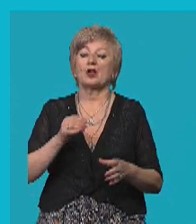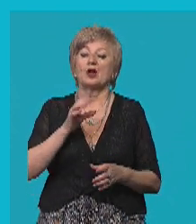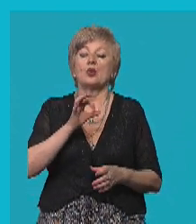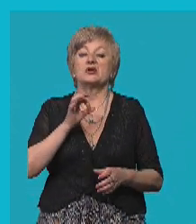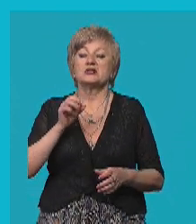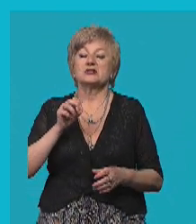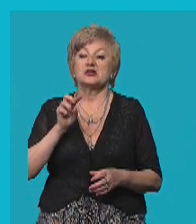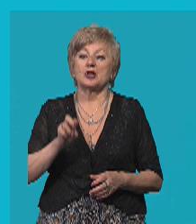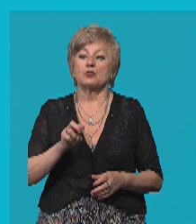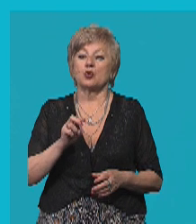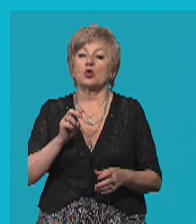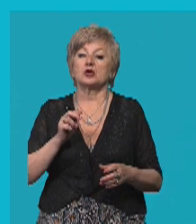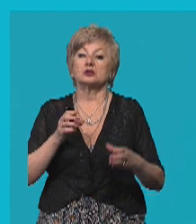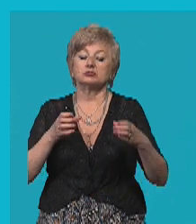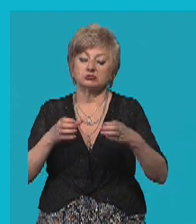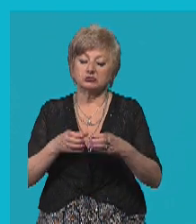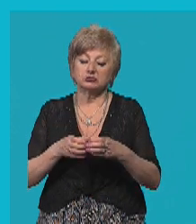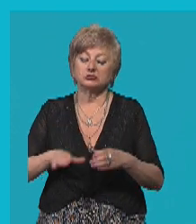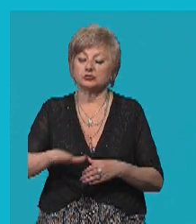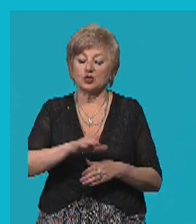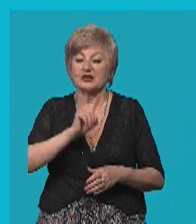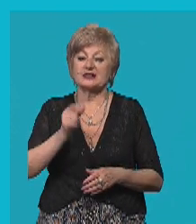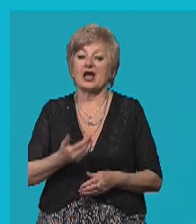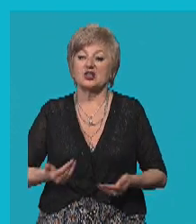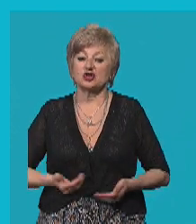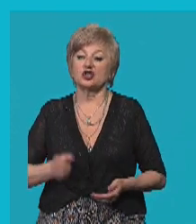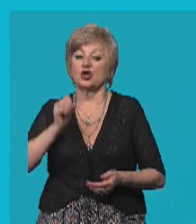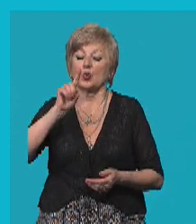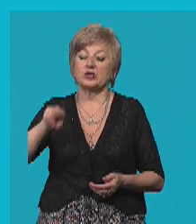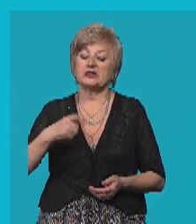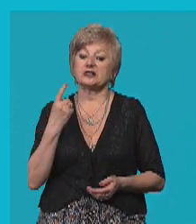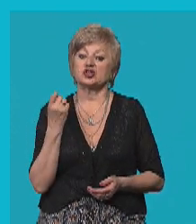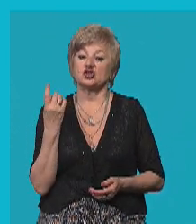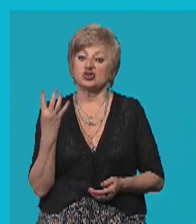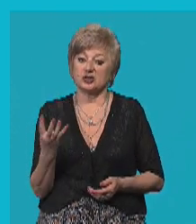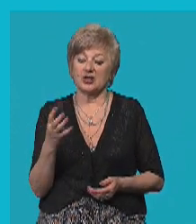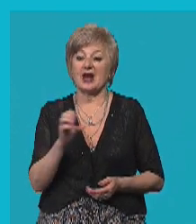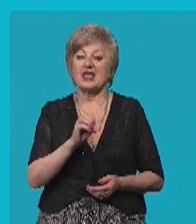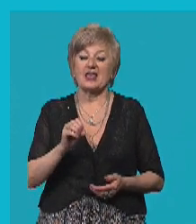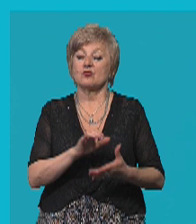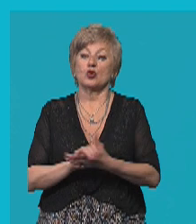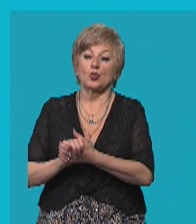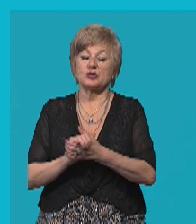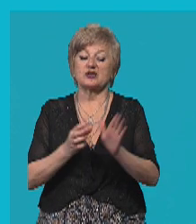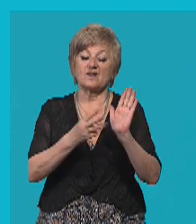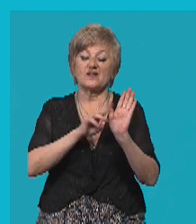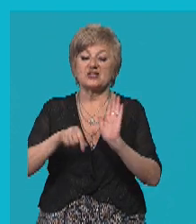Опозиційний блок, опозиційна платформа «За життя» – 11,4%. «Європейська солідарність» –